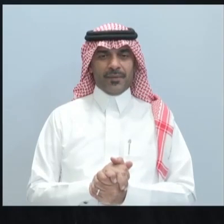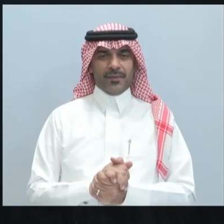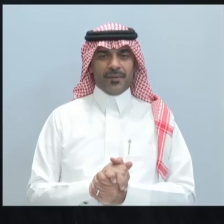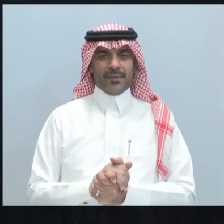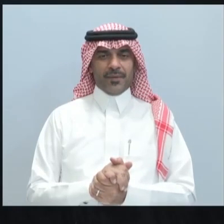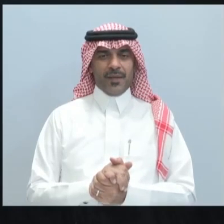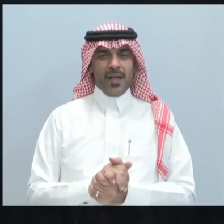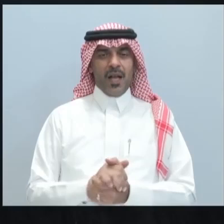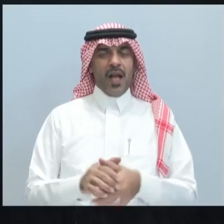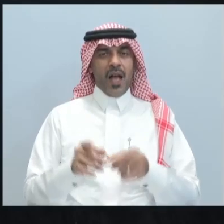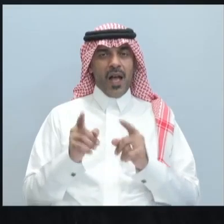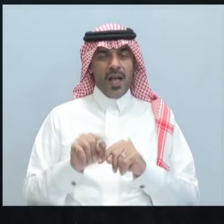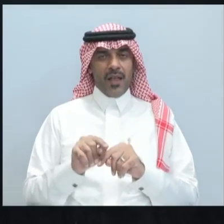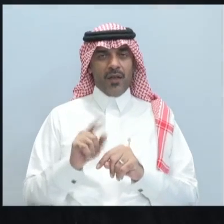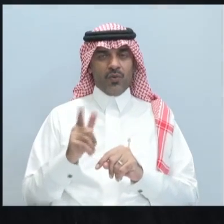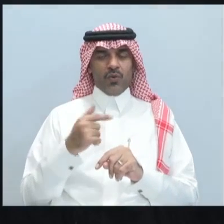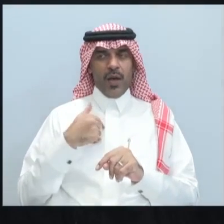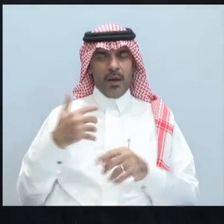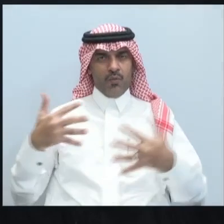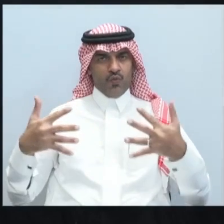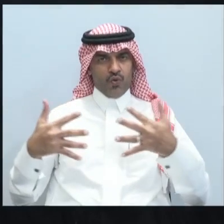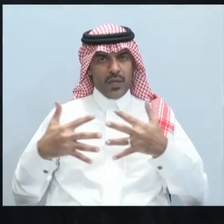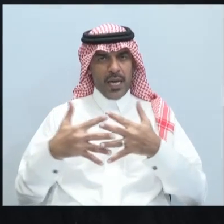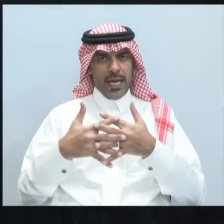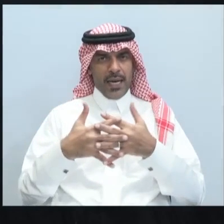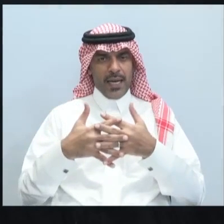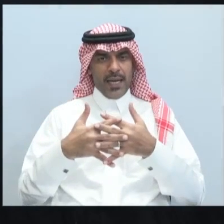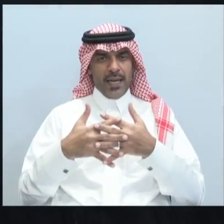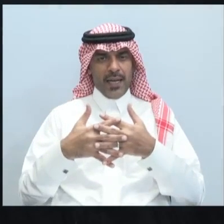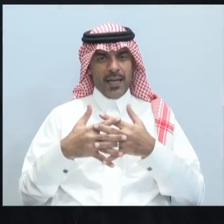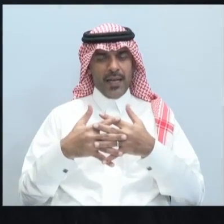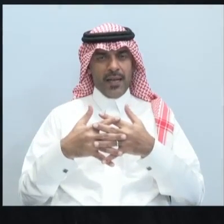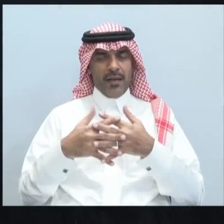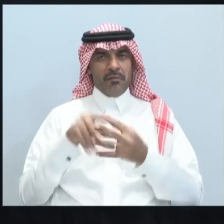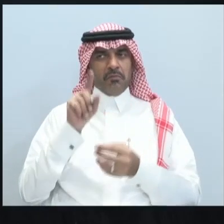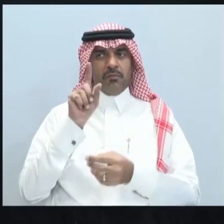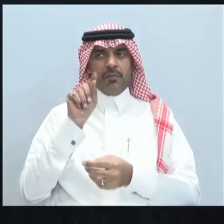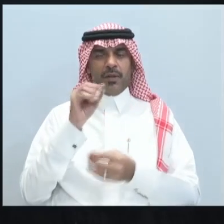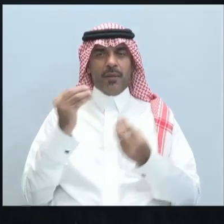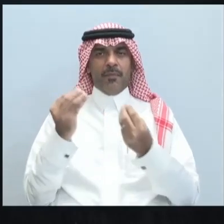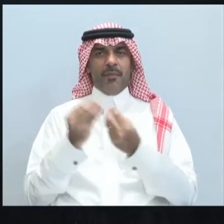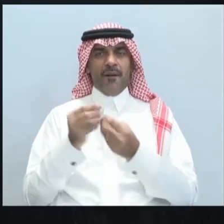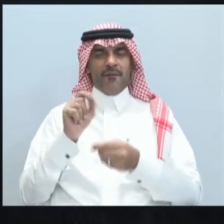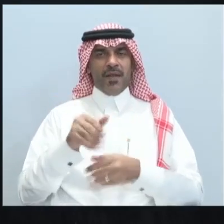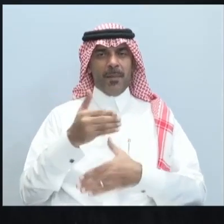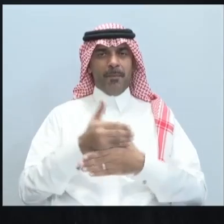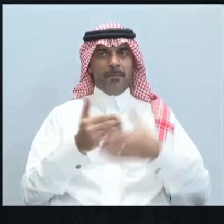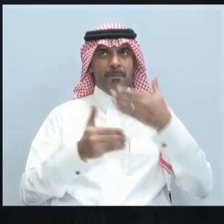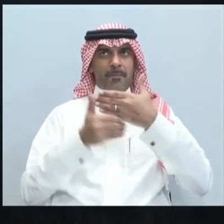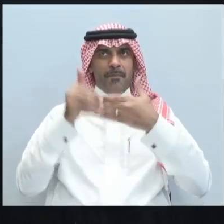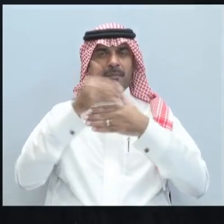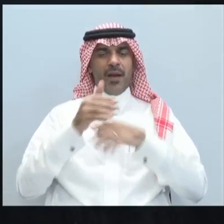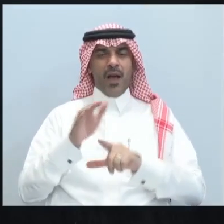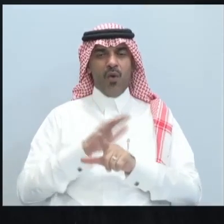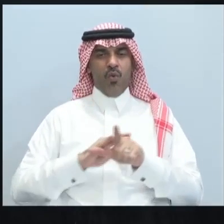كذلك المشاركه الايجابيه في بناء وطني في بناء اقتصاد وطني تفيدني